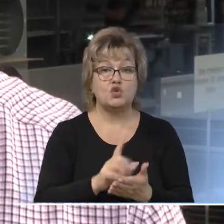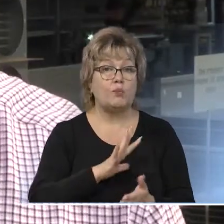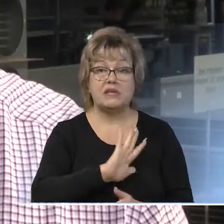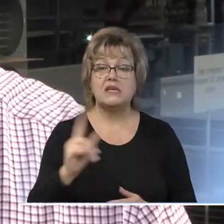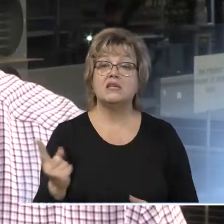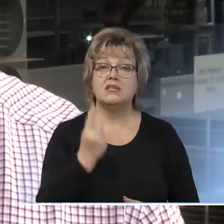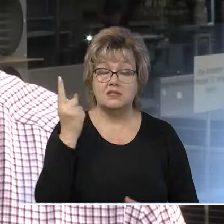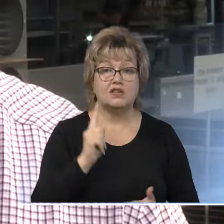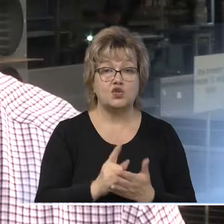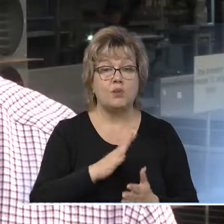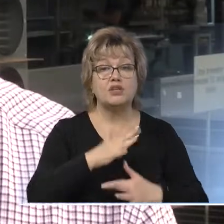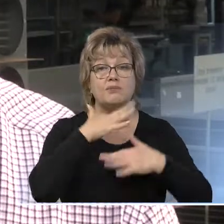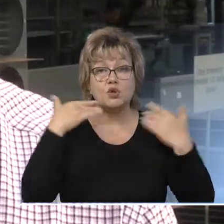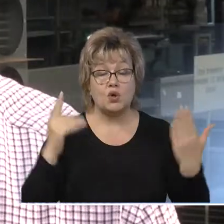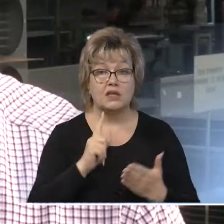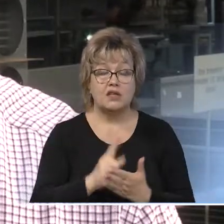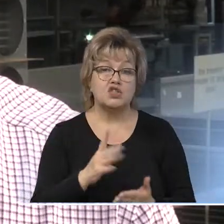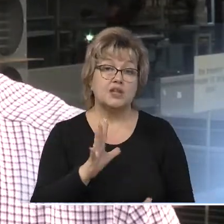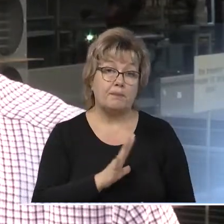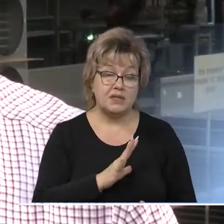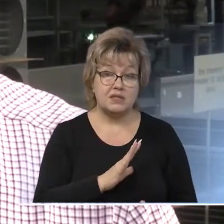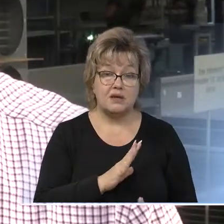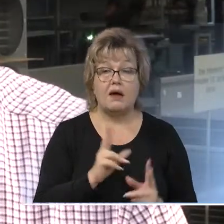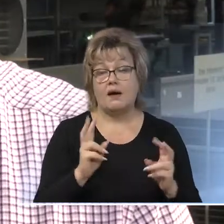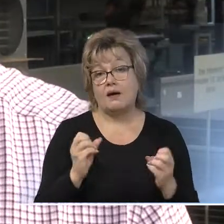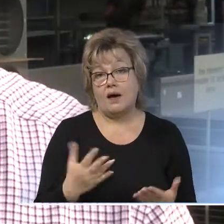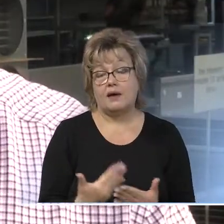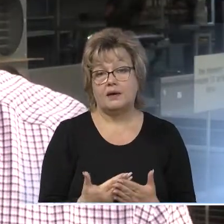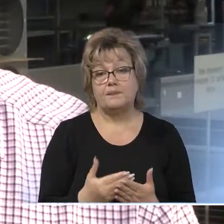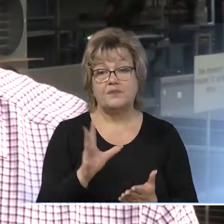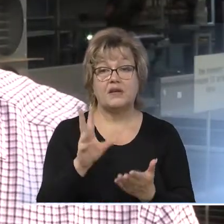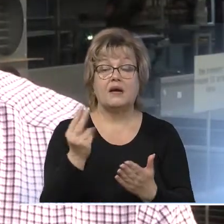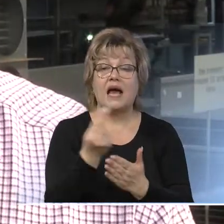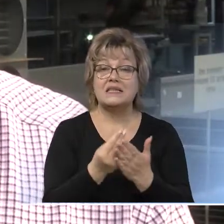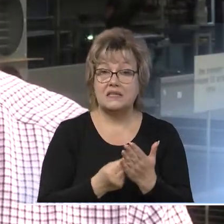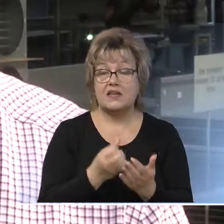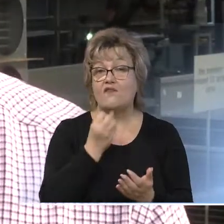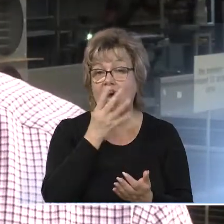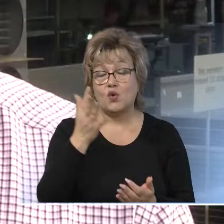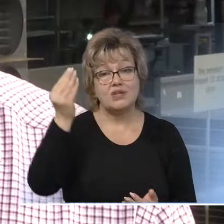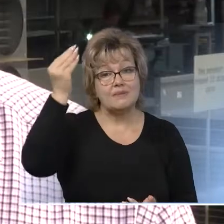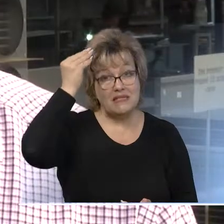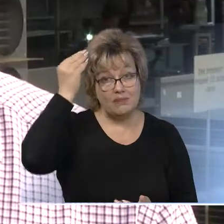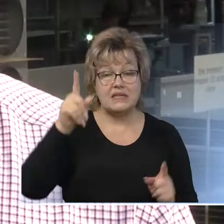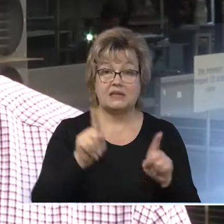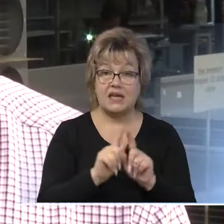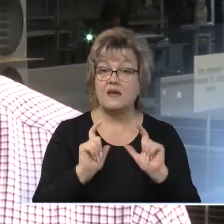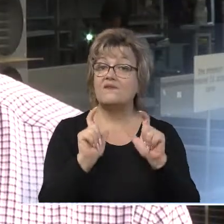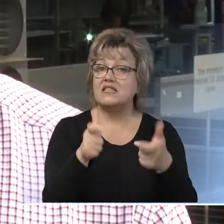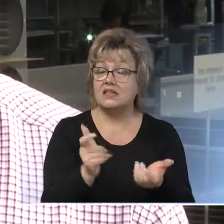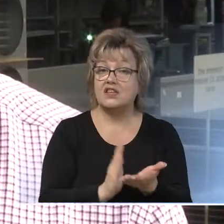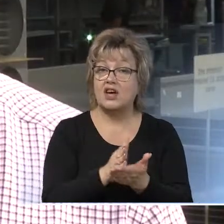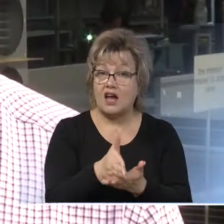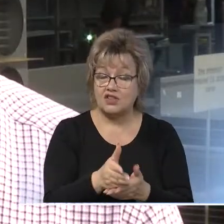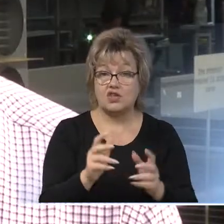должны быть не единственные, их должно быть много. Они должны быть, картинки, в хорошем смысле, такие